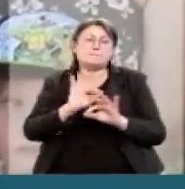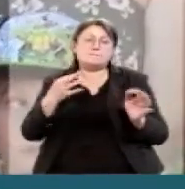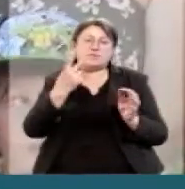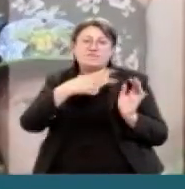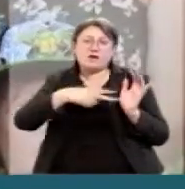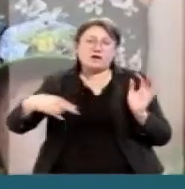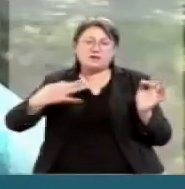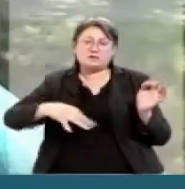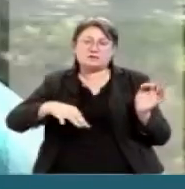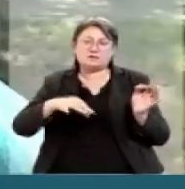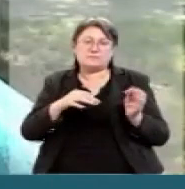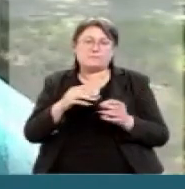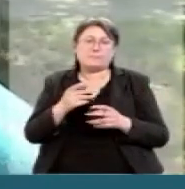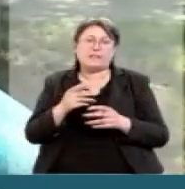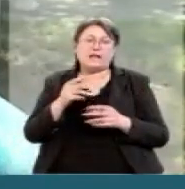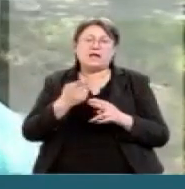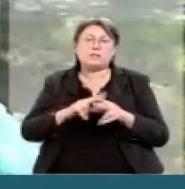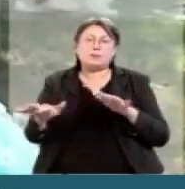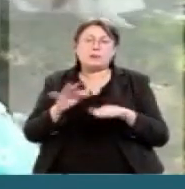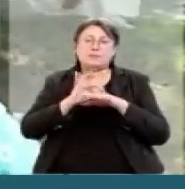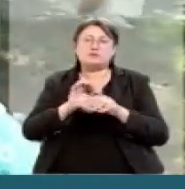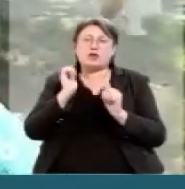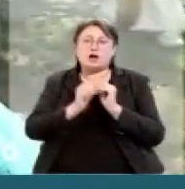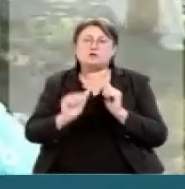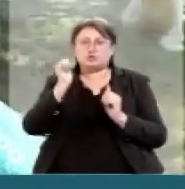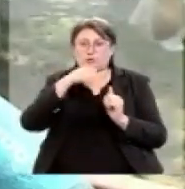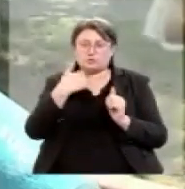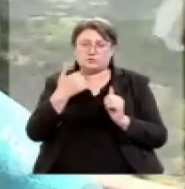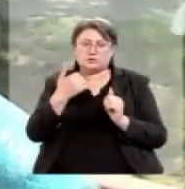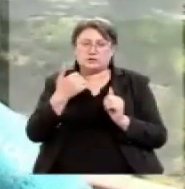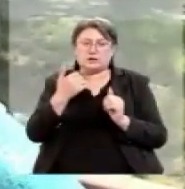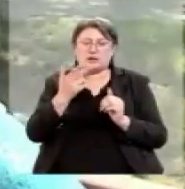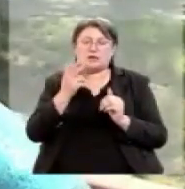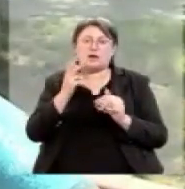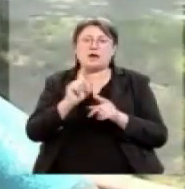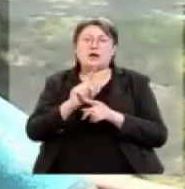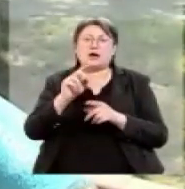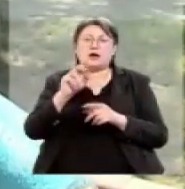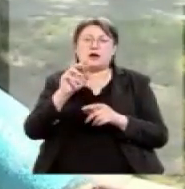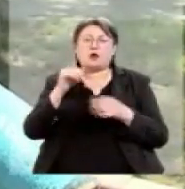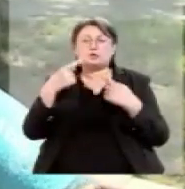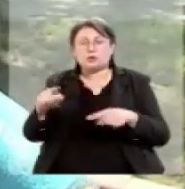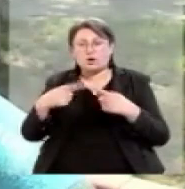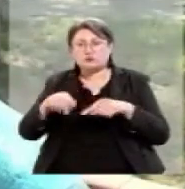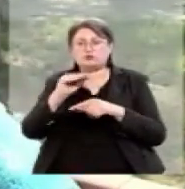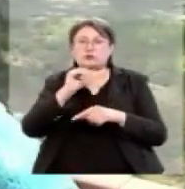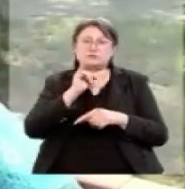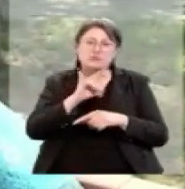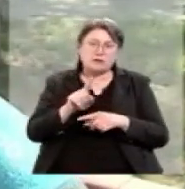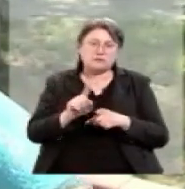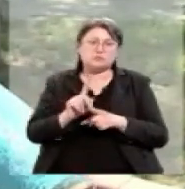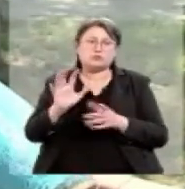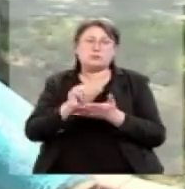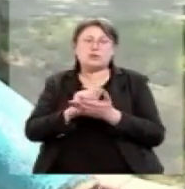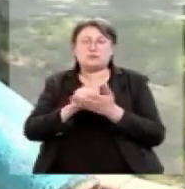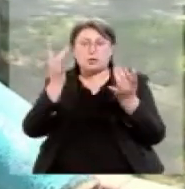щипкового инструмента. Данное мероприятие проводится ежегодно, и как и от Джастаруха, так и от других организаций, которые занимаются в